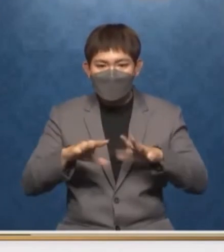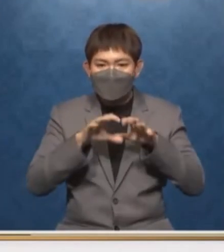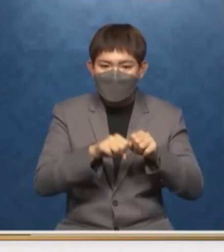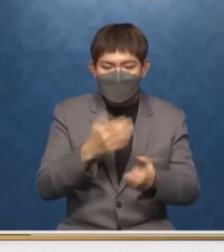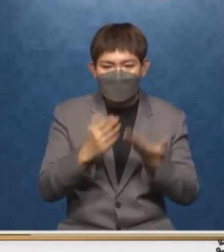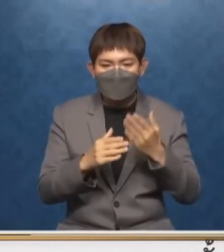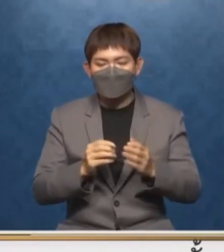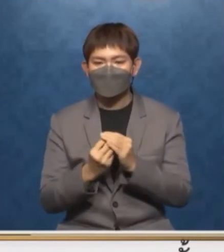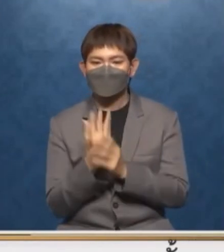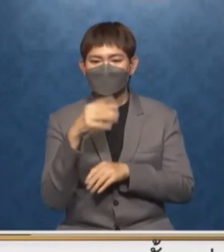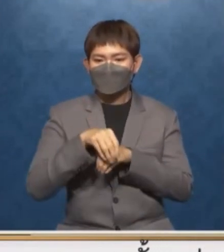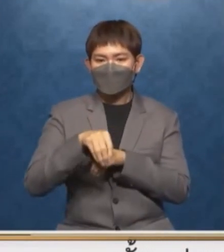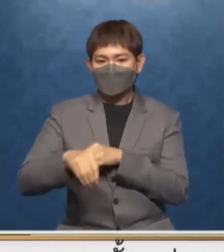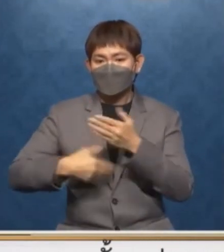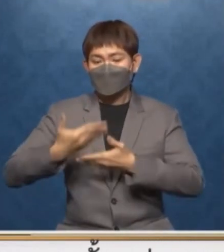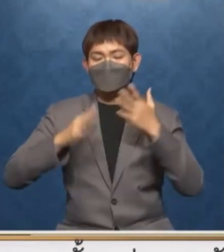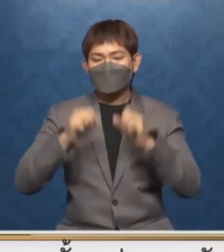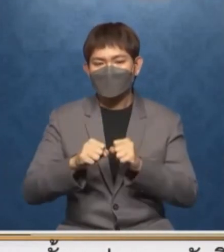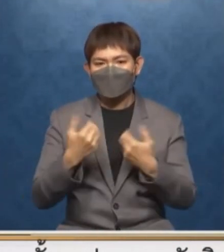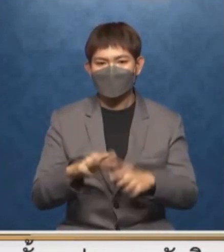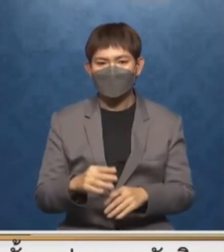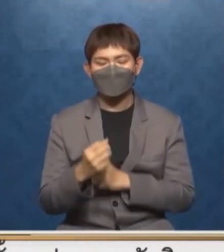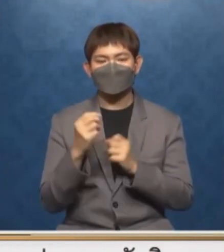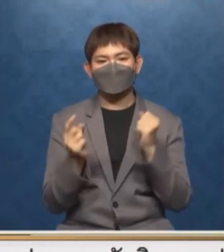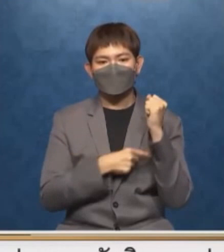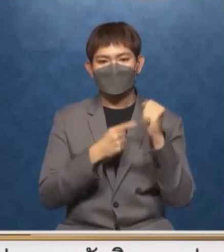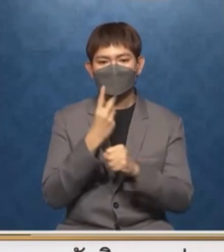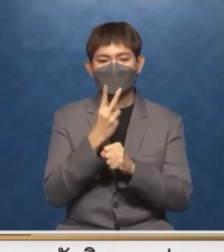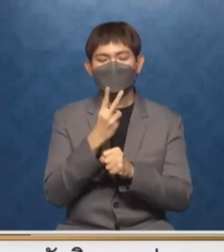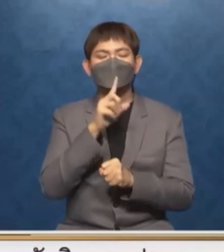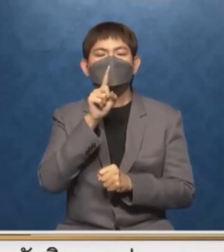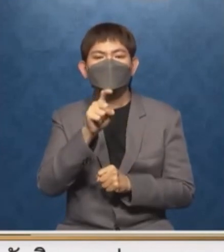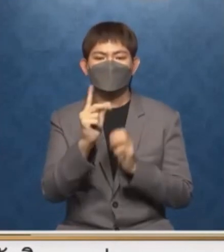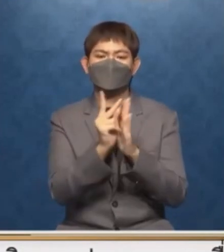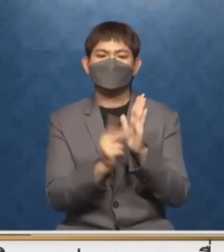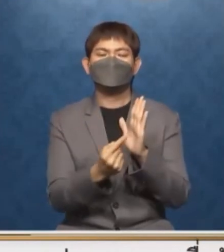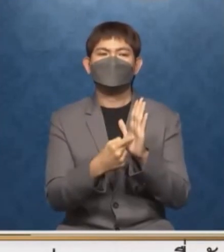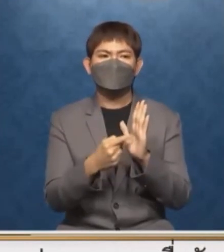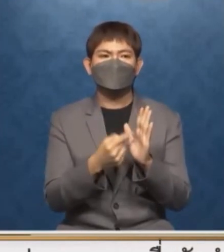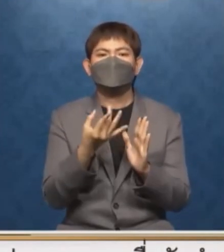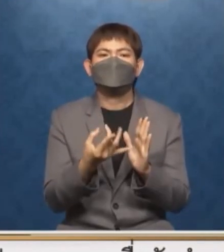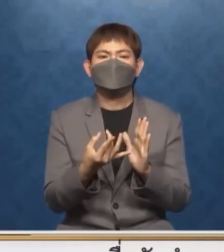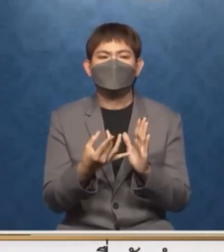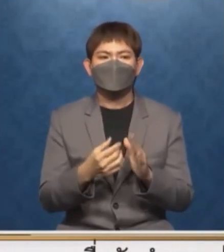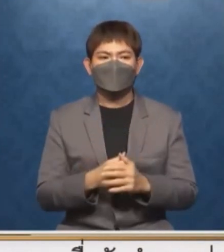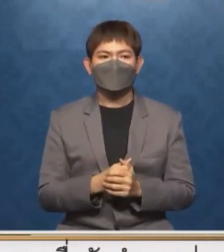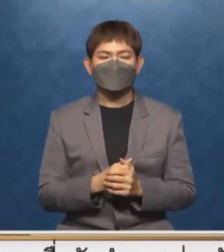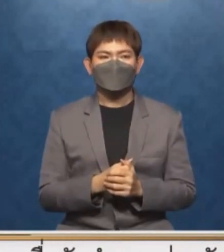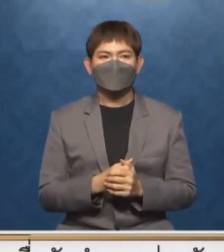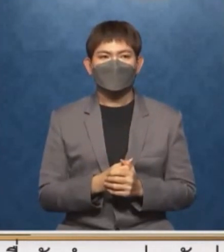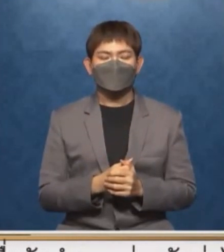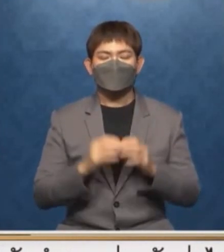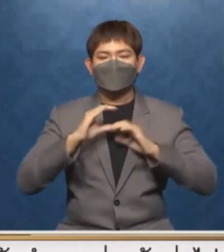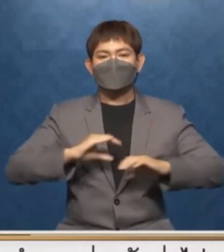ขาเดินจับแต่เขาติดโทษแบน2ปีผมถามว่าท่านเขียนกฎหมายกันเนี่ยเกิดอะไรขึ้นรั